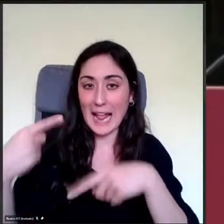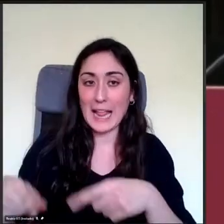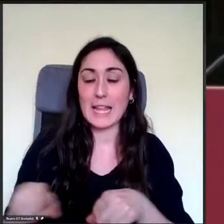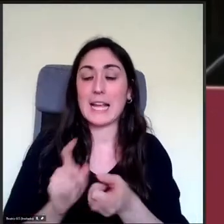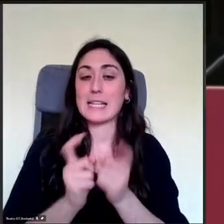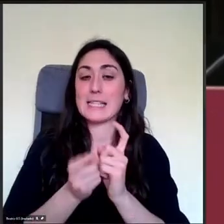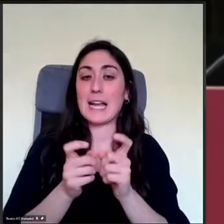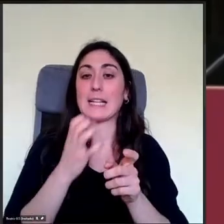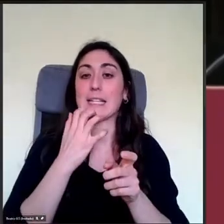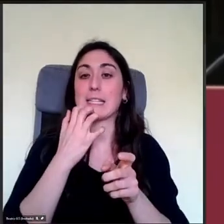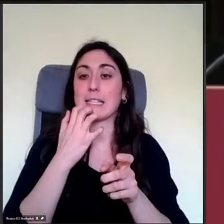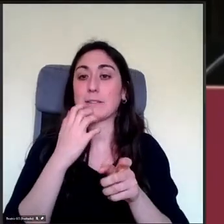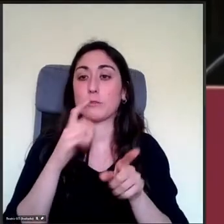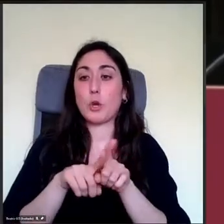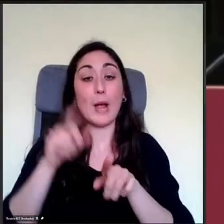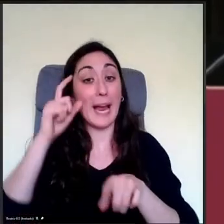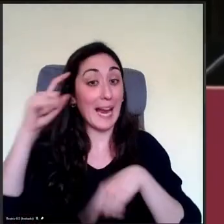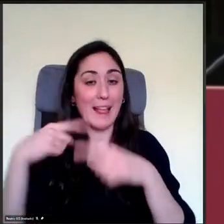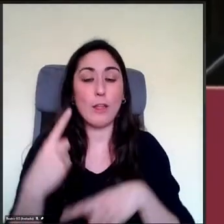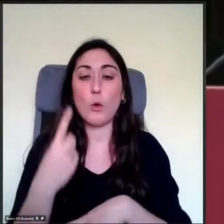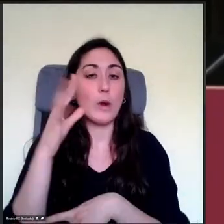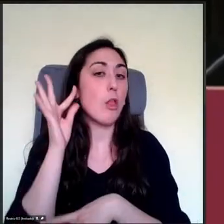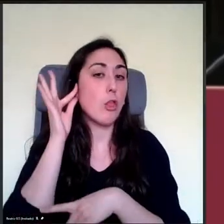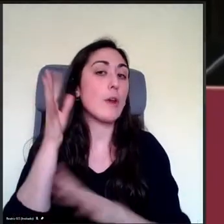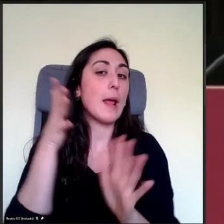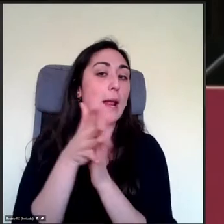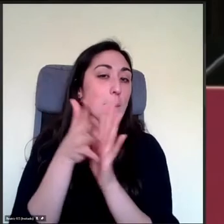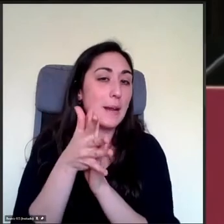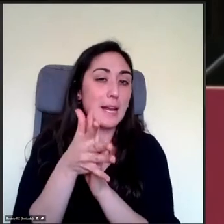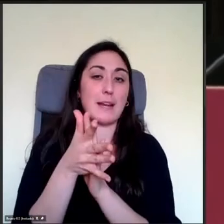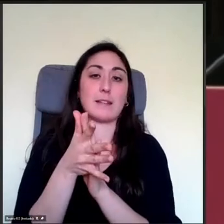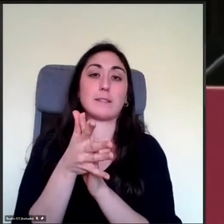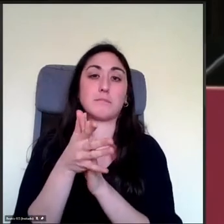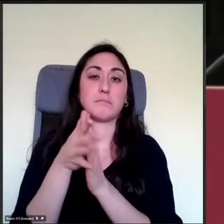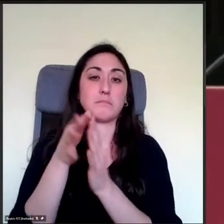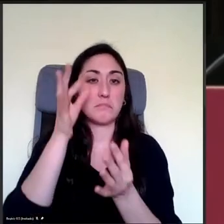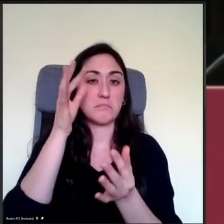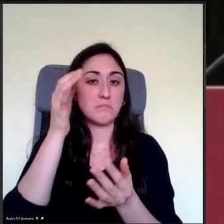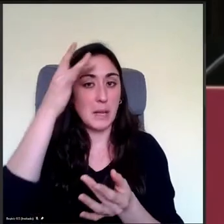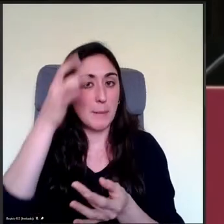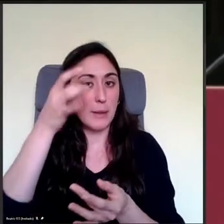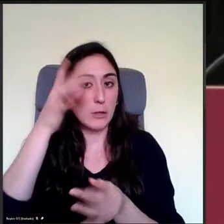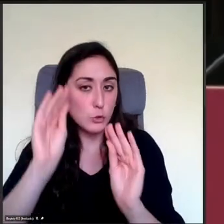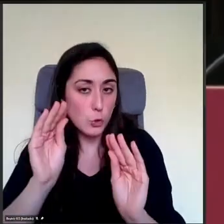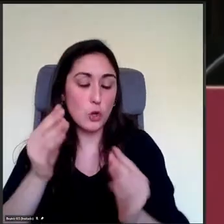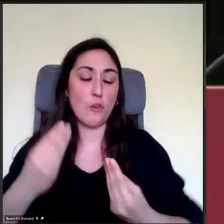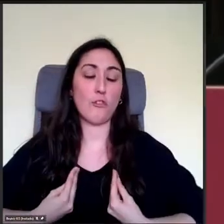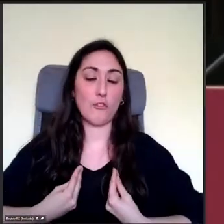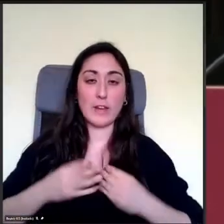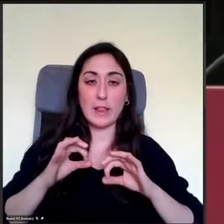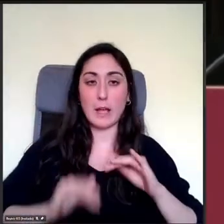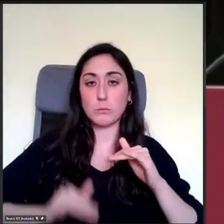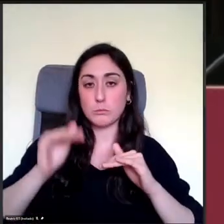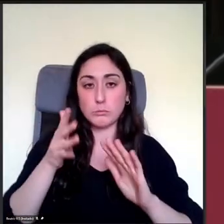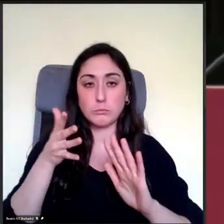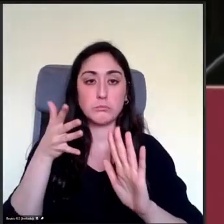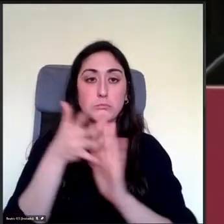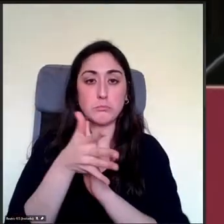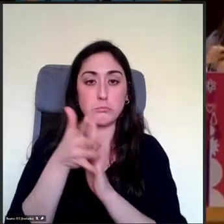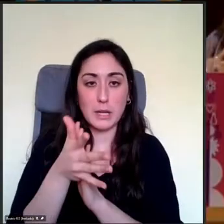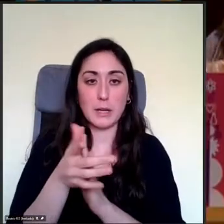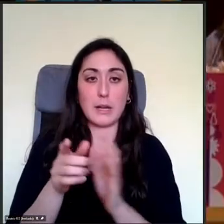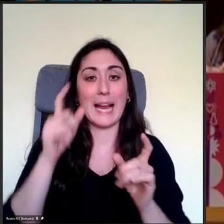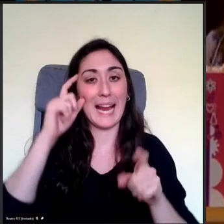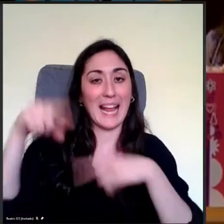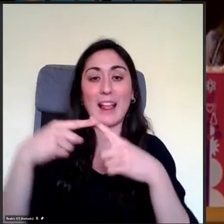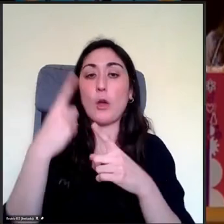dona del dia, amb la seva vida i la seva explicació. I aquí deixo jo la meva presentació i li